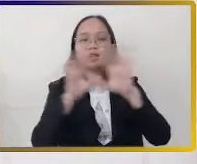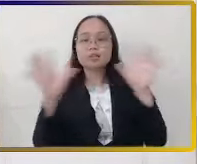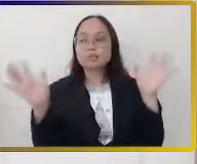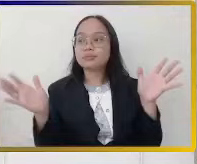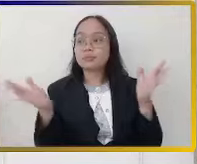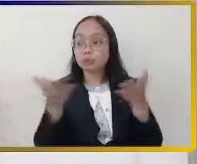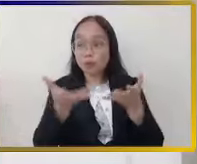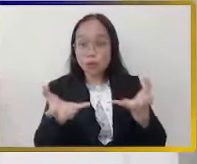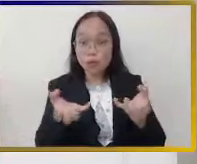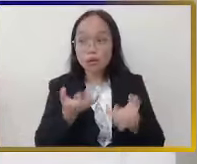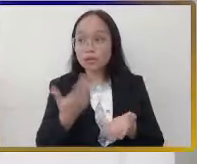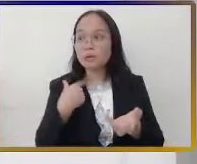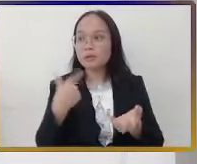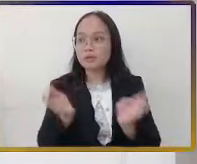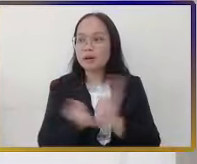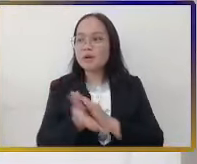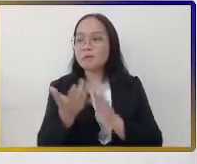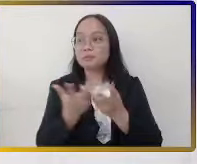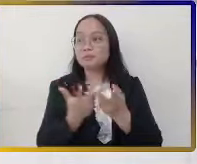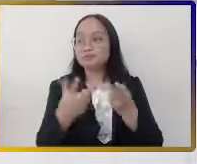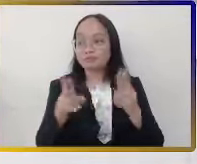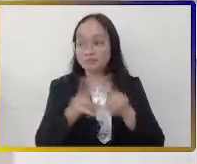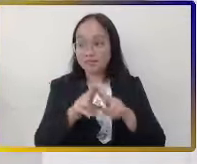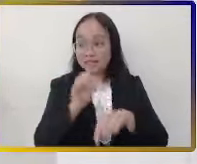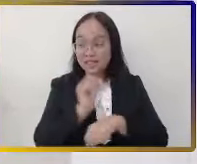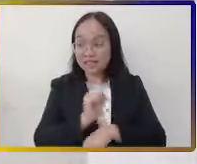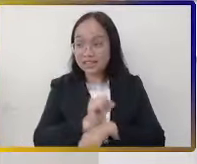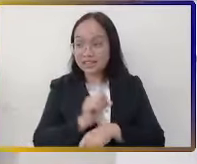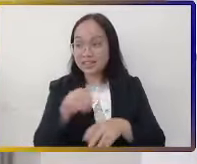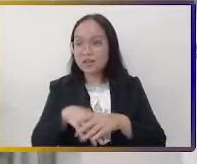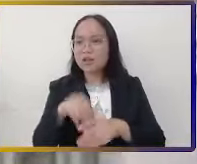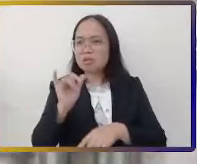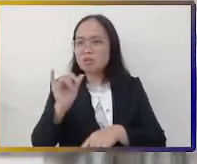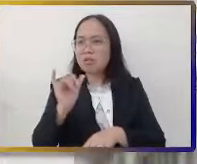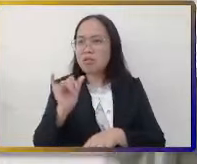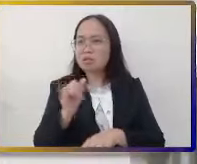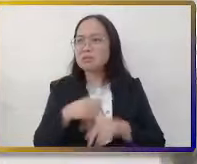Gusto niyo na makapwesto ka agad sa trabaho ninyo? Pero madali naman kayo matanggal.